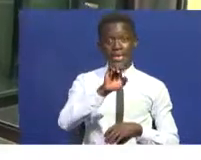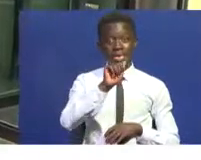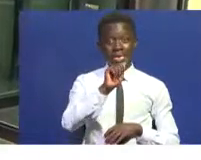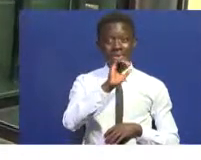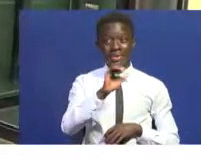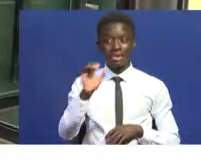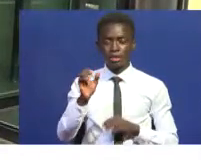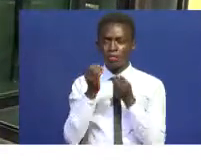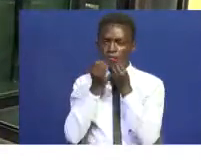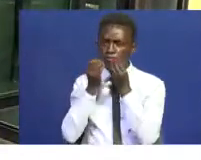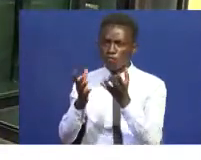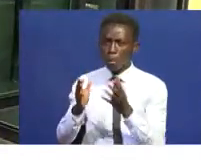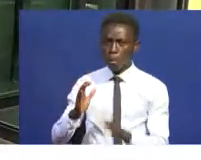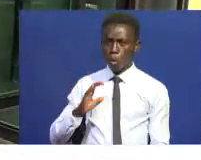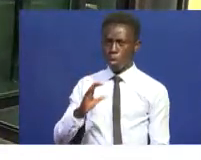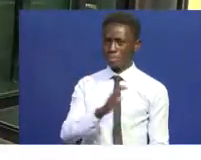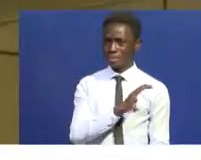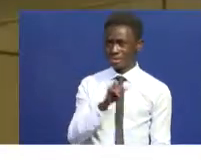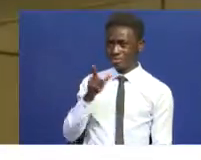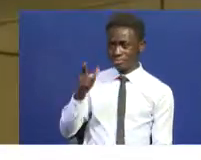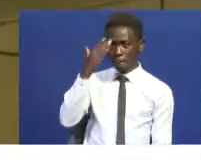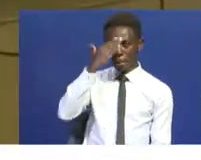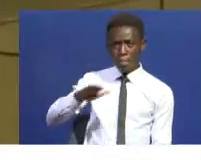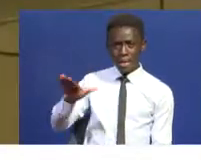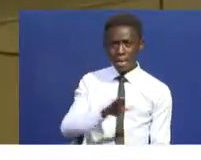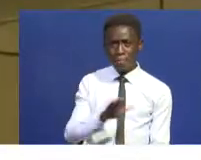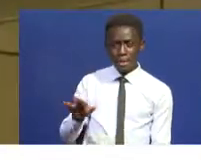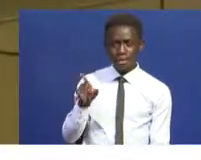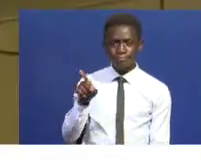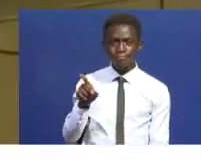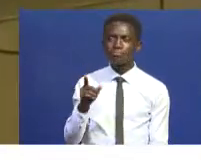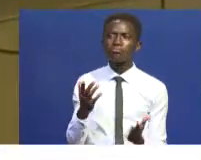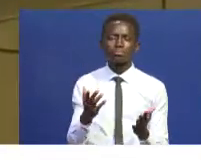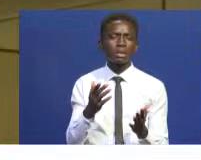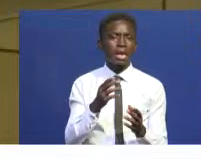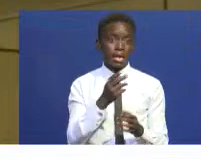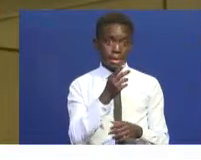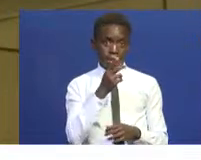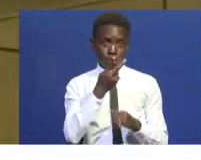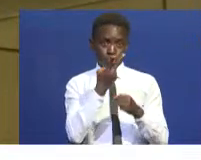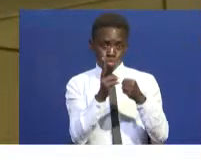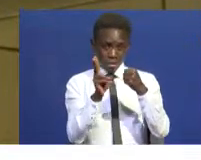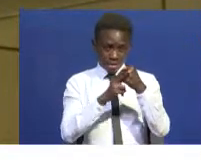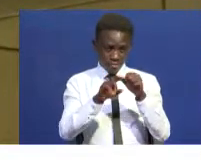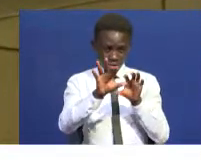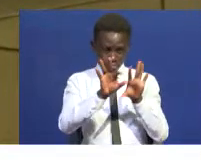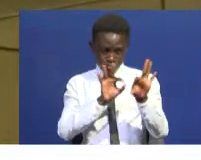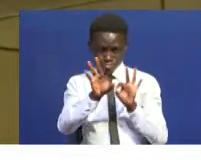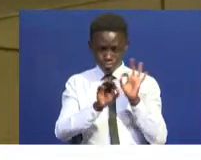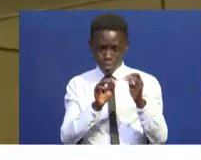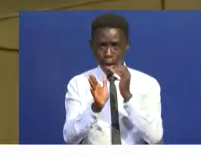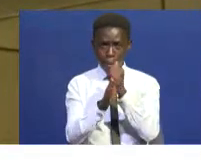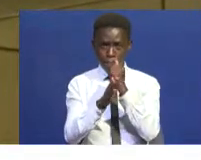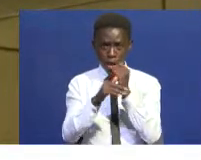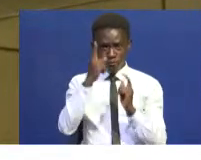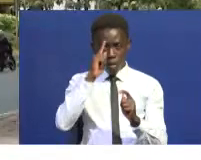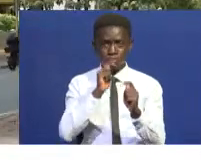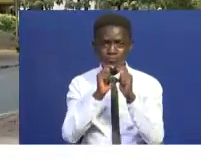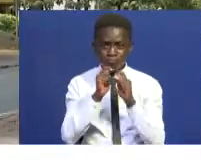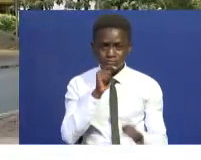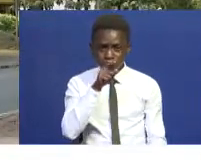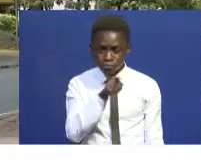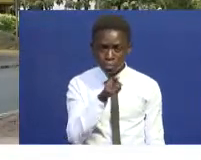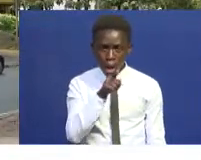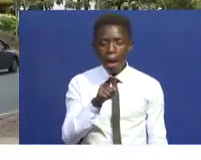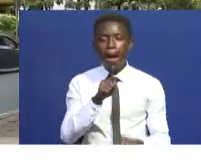kamati hiyo ya bunge la kitaifa kuwa miongoni mwa balozi 27 walioteuliwa, watatu kati yao wanakabiliwa na